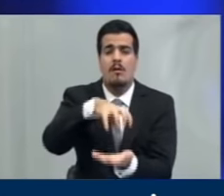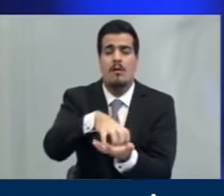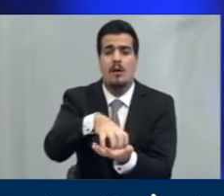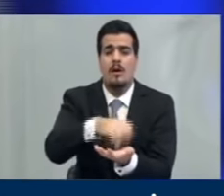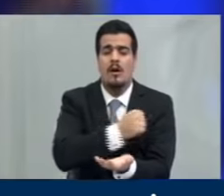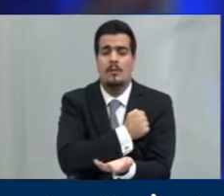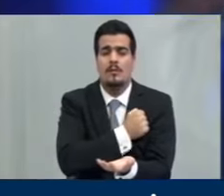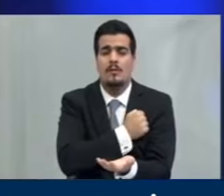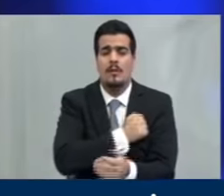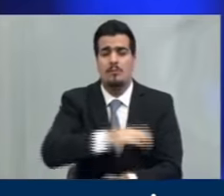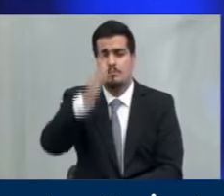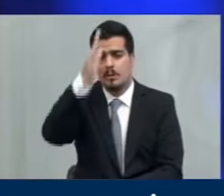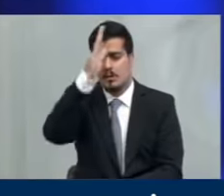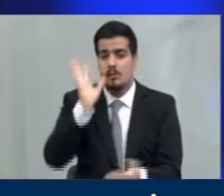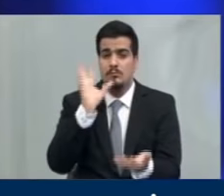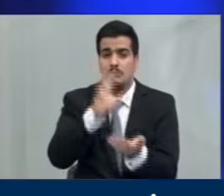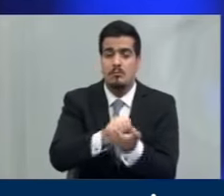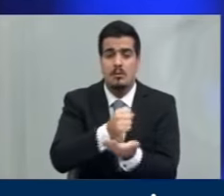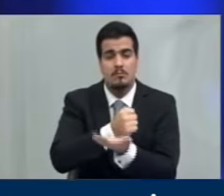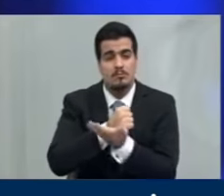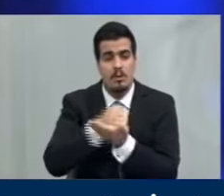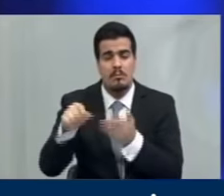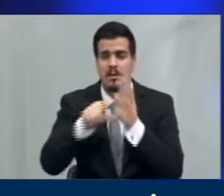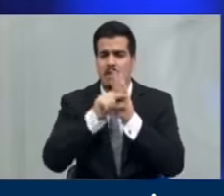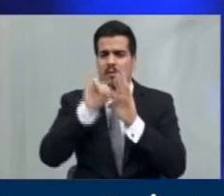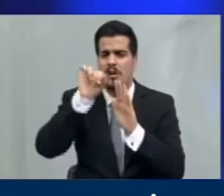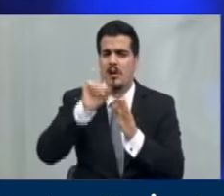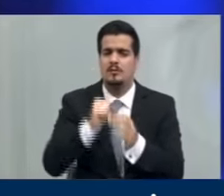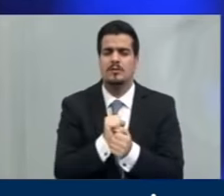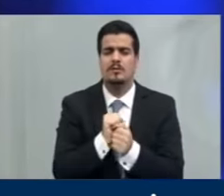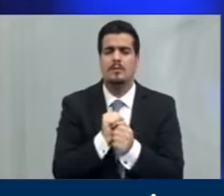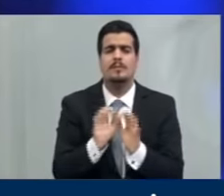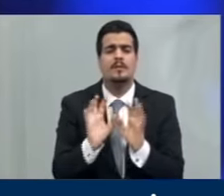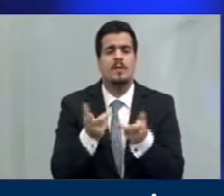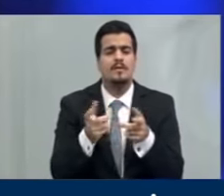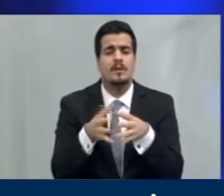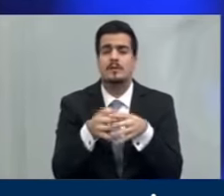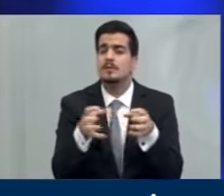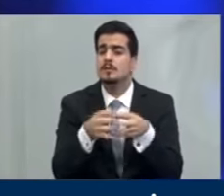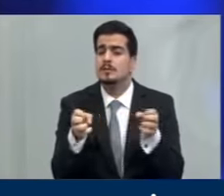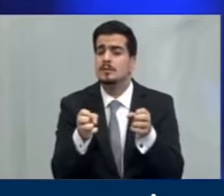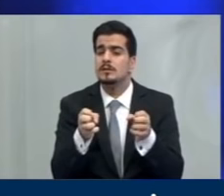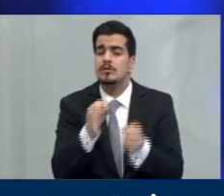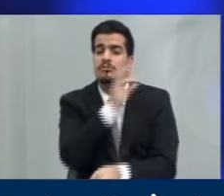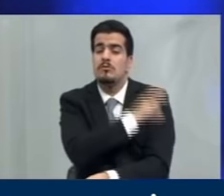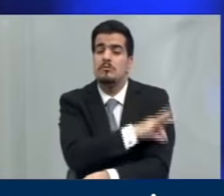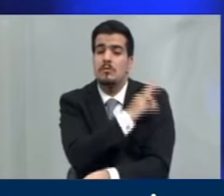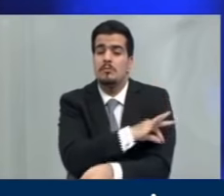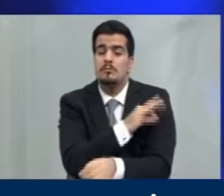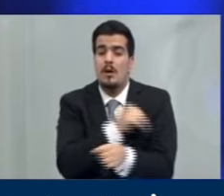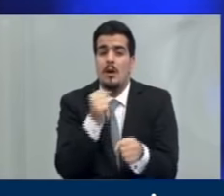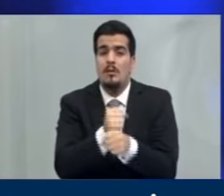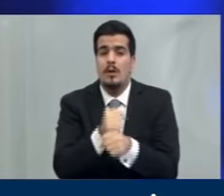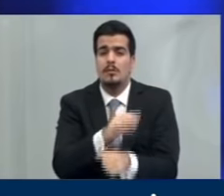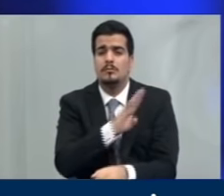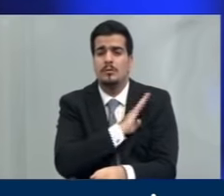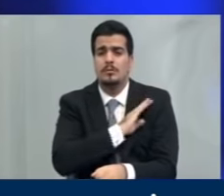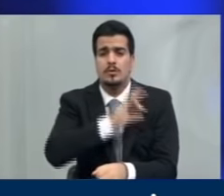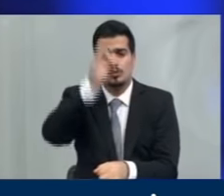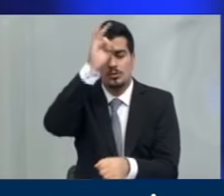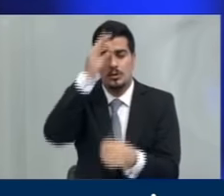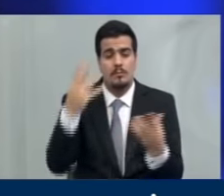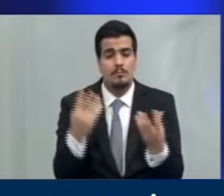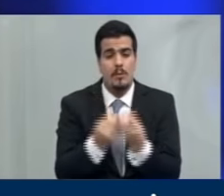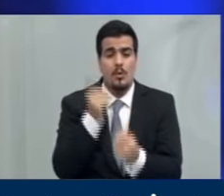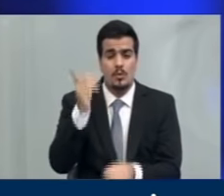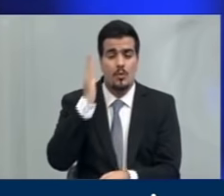بعد عمليات التحرير وإعلان النصر النهائي لعصابات داعش الإرهابية، استثمار التجارب التي جرت للقوات الأمنية خلال هذه المعارك، وأنت